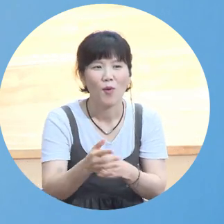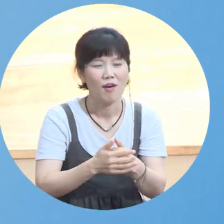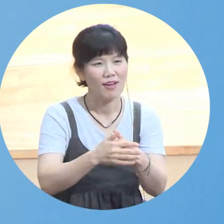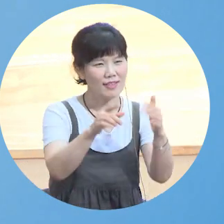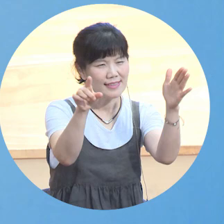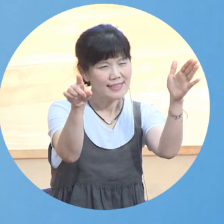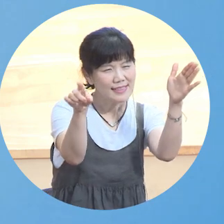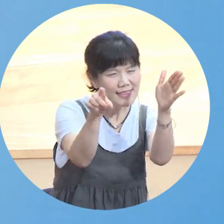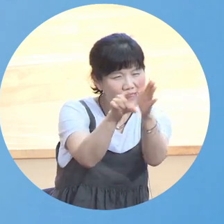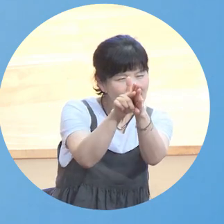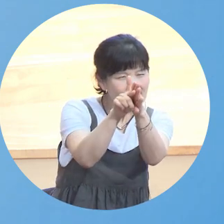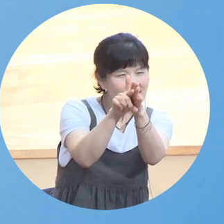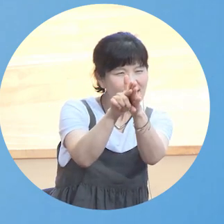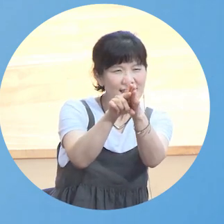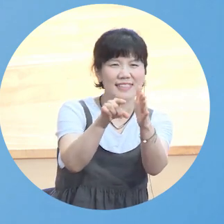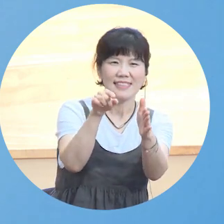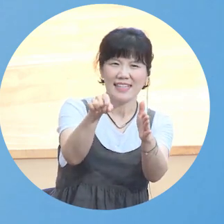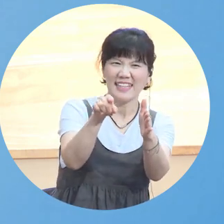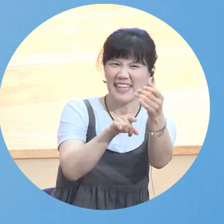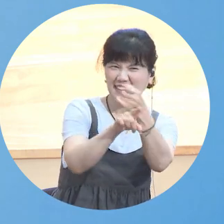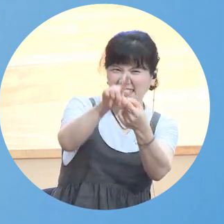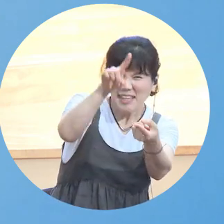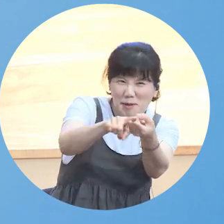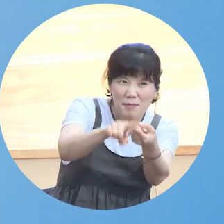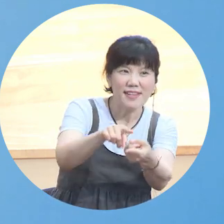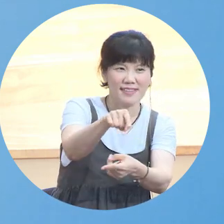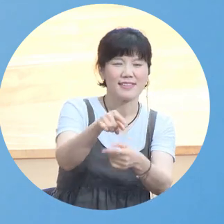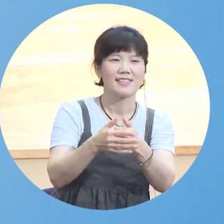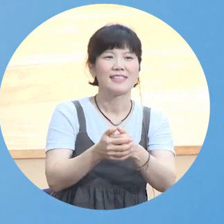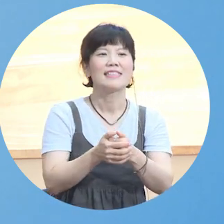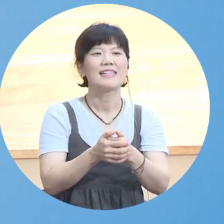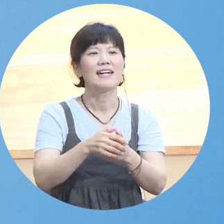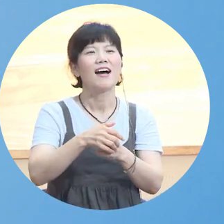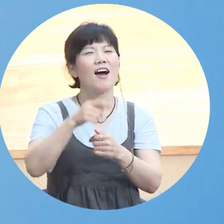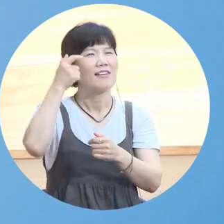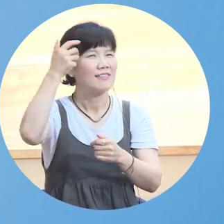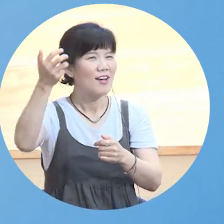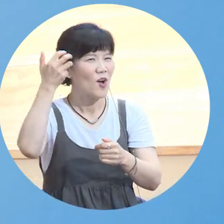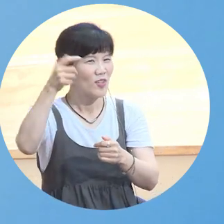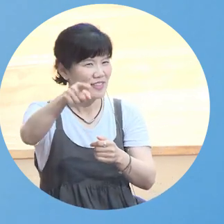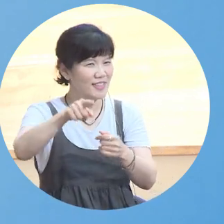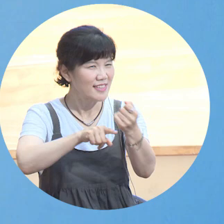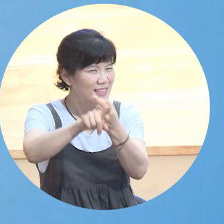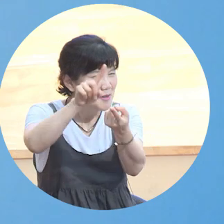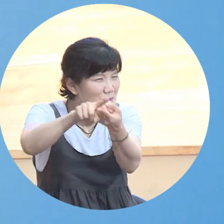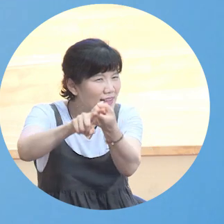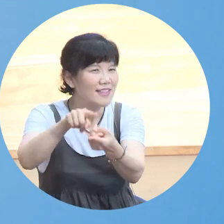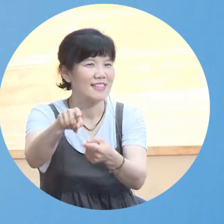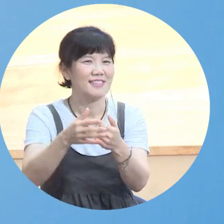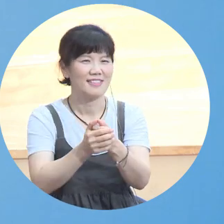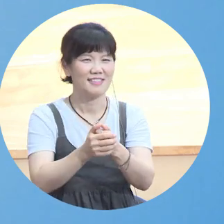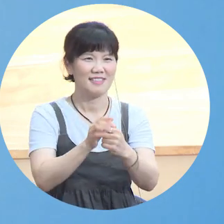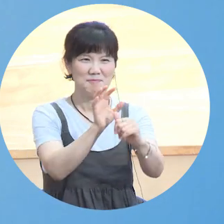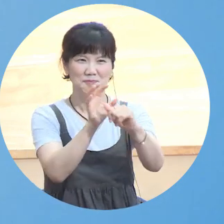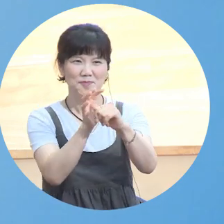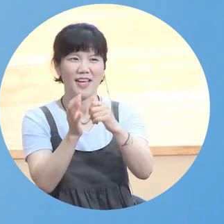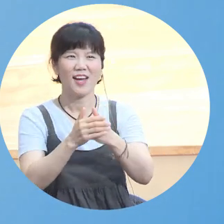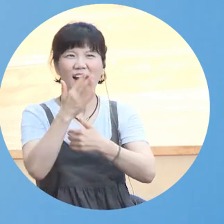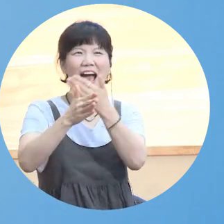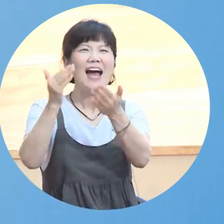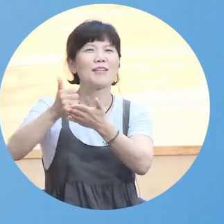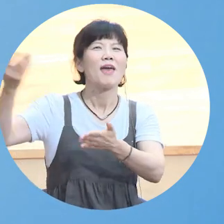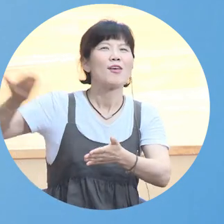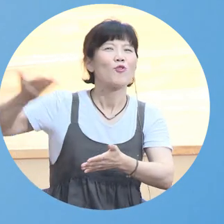있잖아요 영적인 함유하고 있을 수 있음이 그 영적인 합리화를 통해 가지고 하나님이 뭘 어떻게 해 주고 응답해 준 것처럼